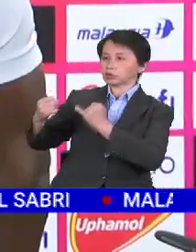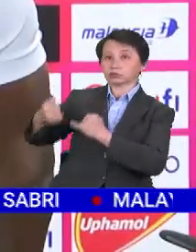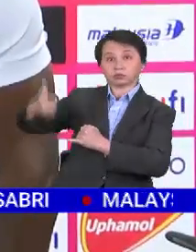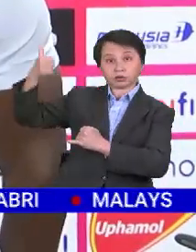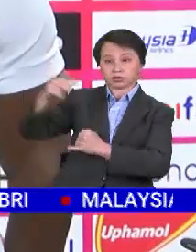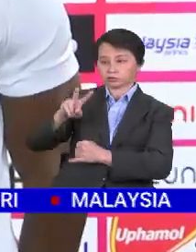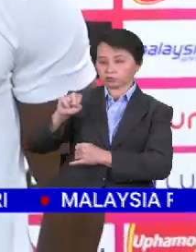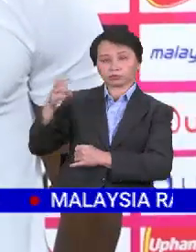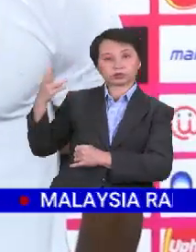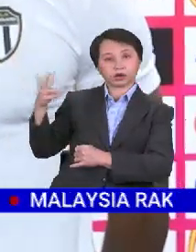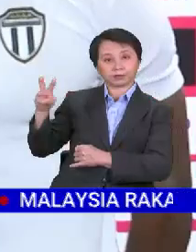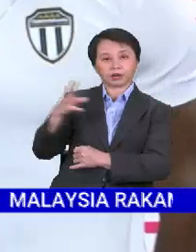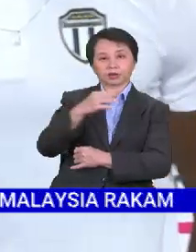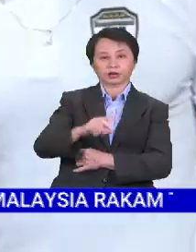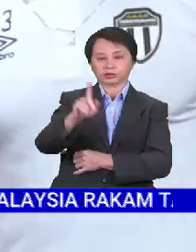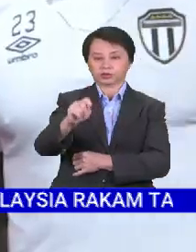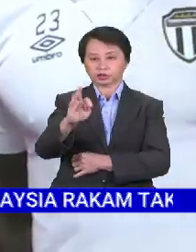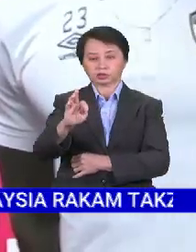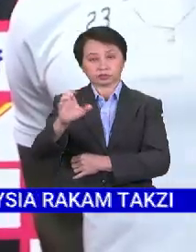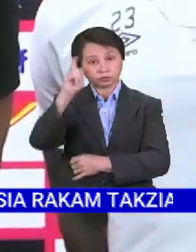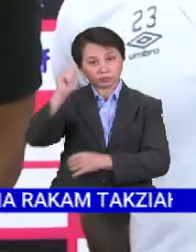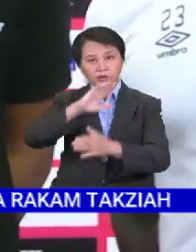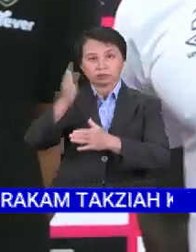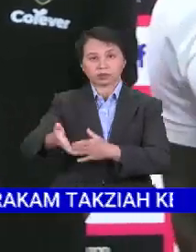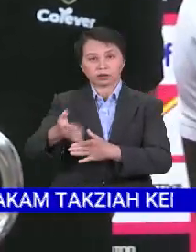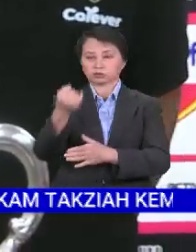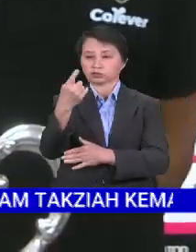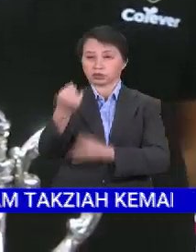pada 2016. Manakala TFC pula dalam misi menamatkan